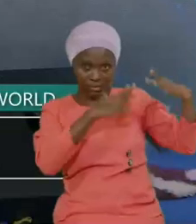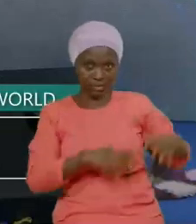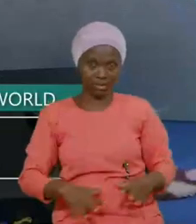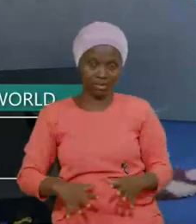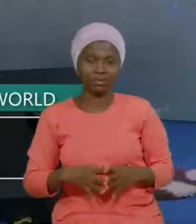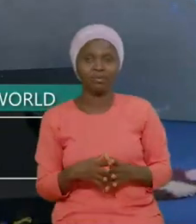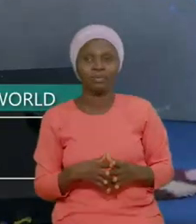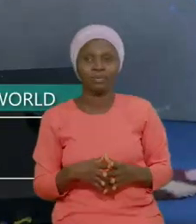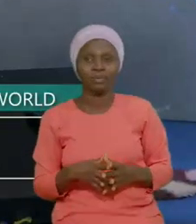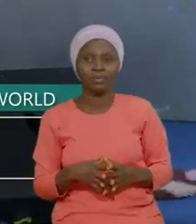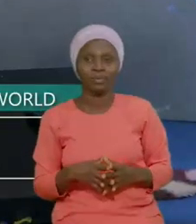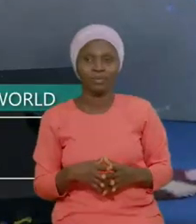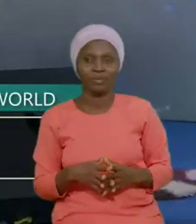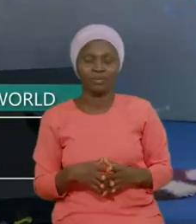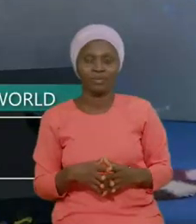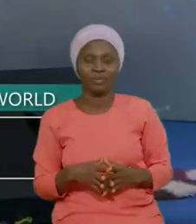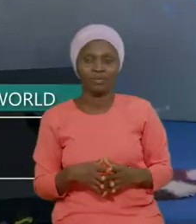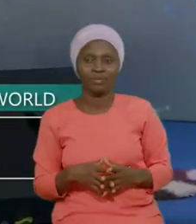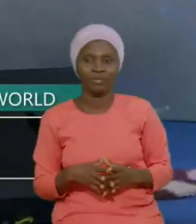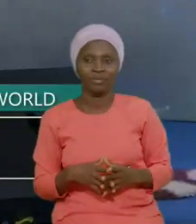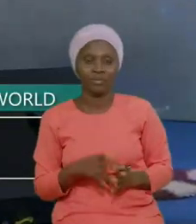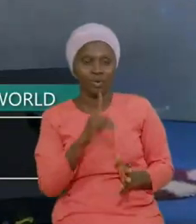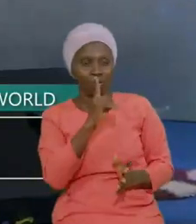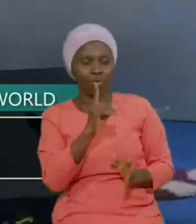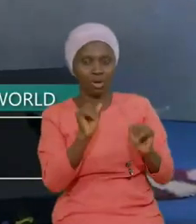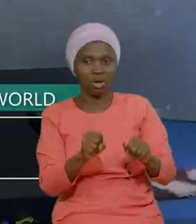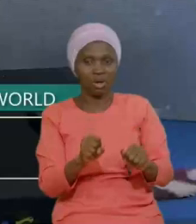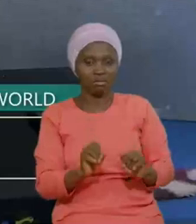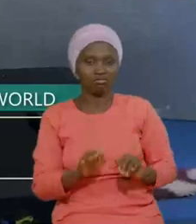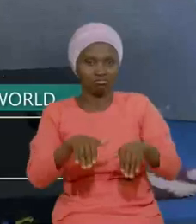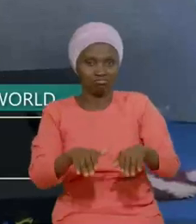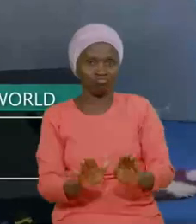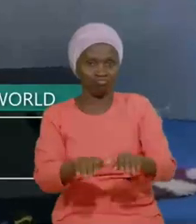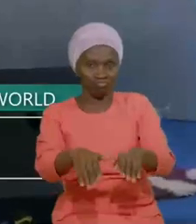Il y avait deux personnes au rivage de la mer.